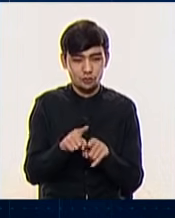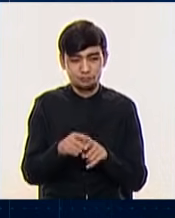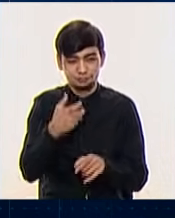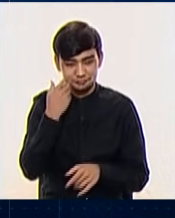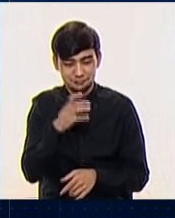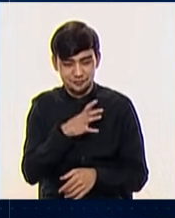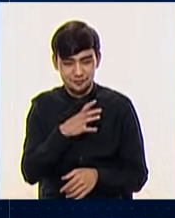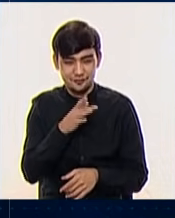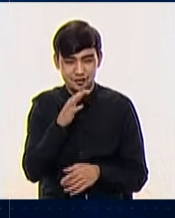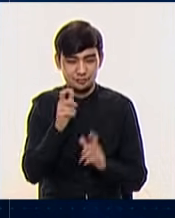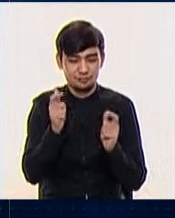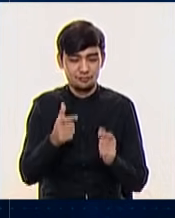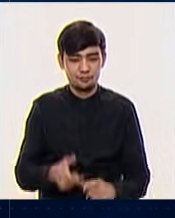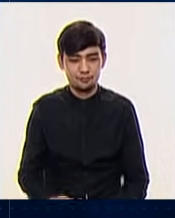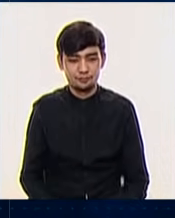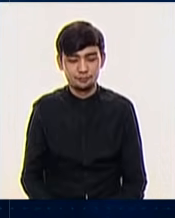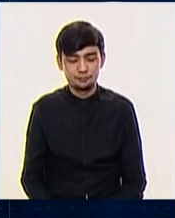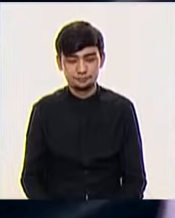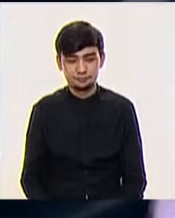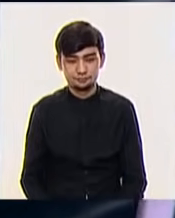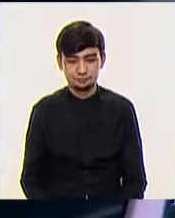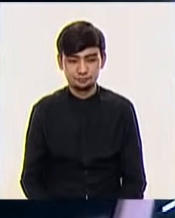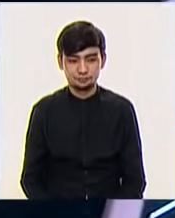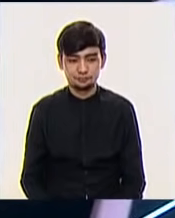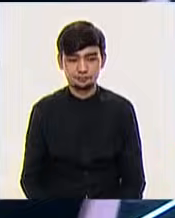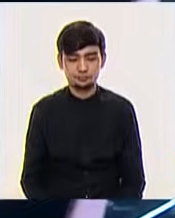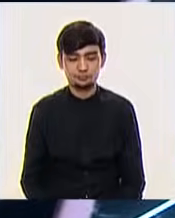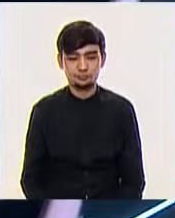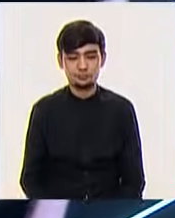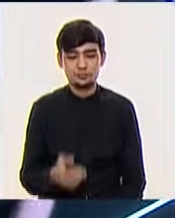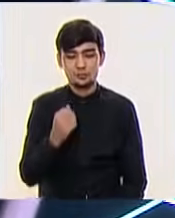правила пандемии. Оскар? Да, спасибо, Наталья.